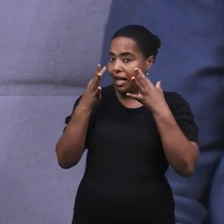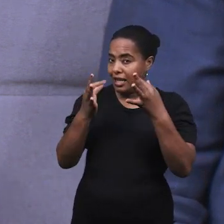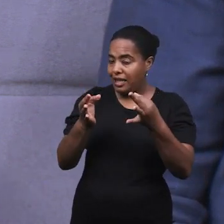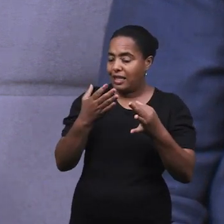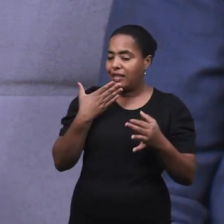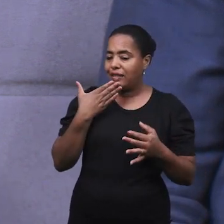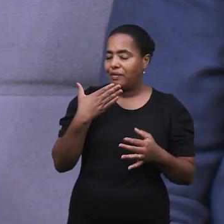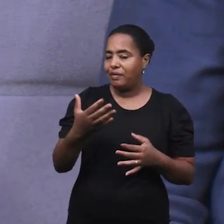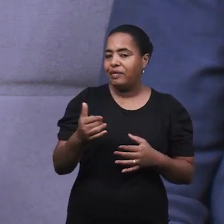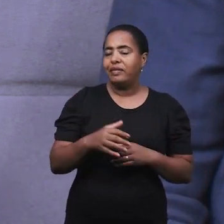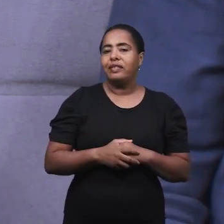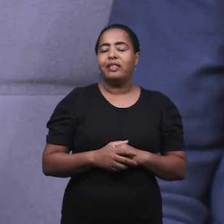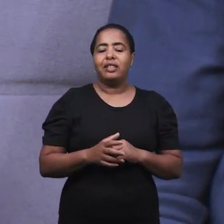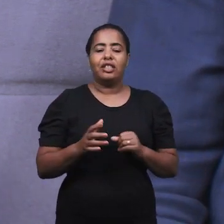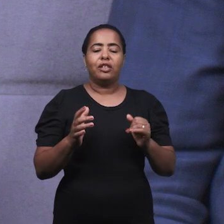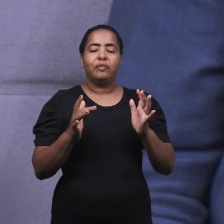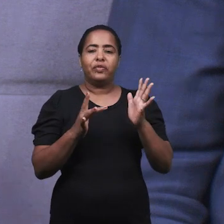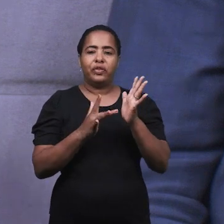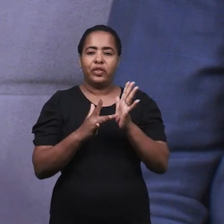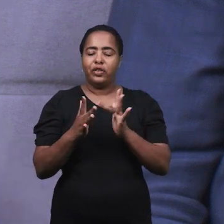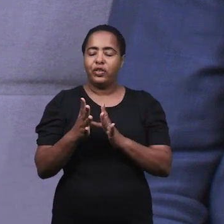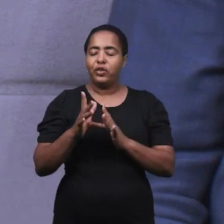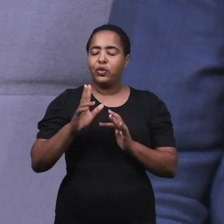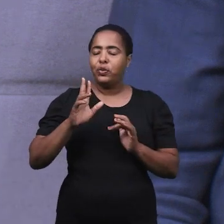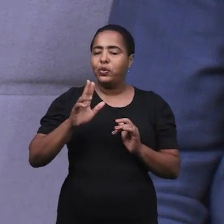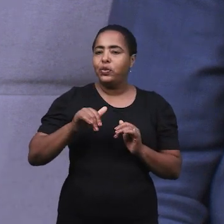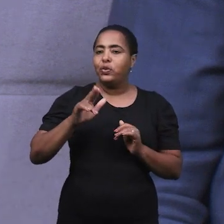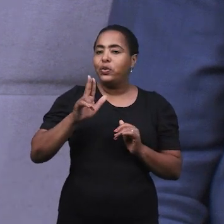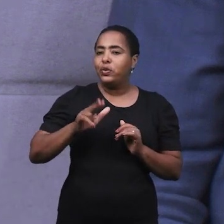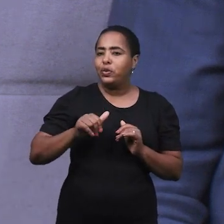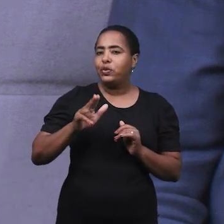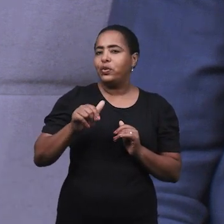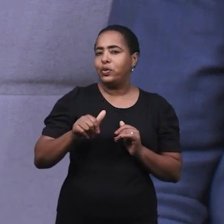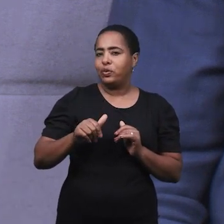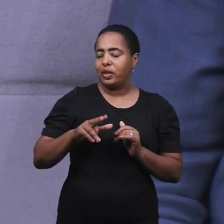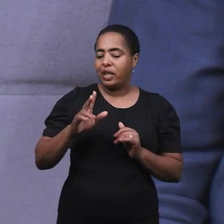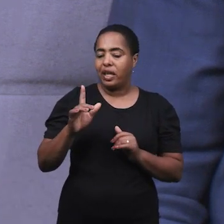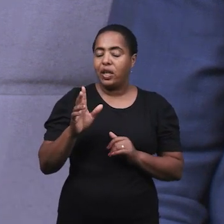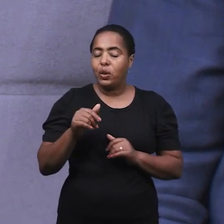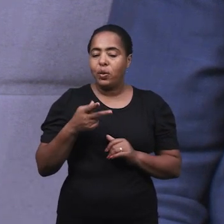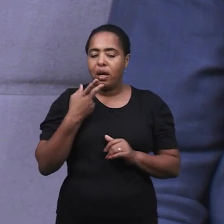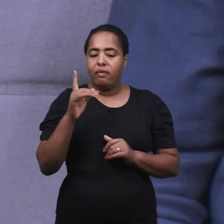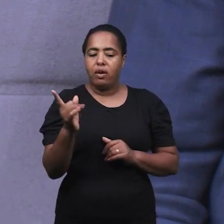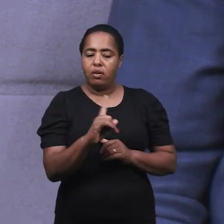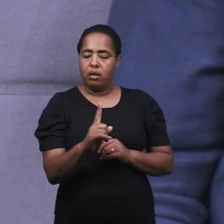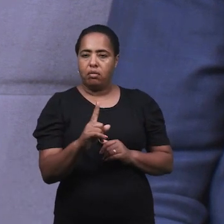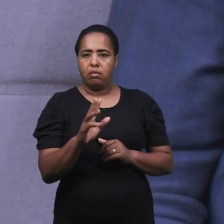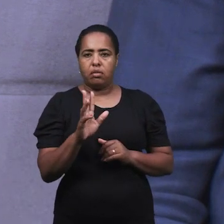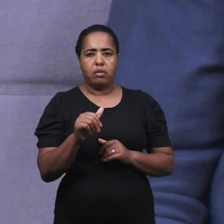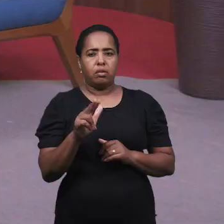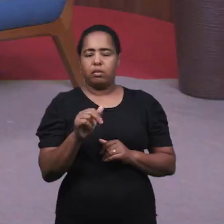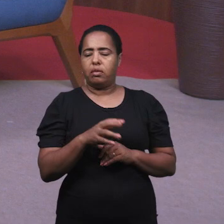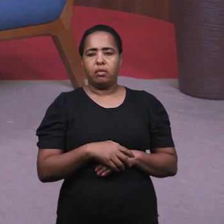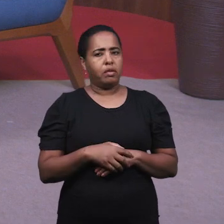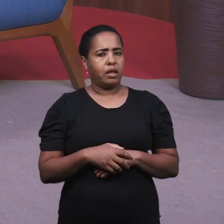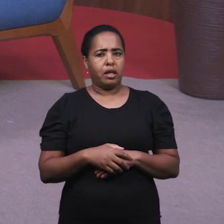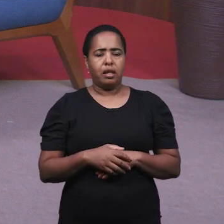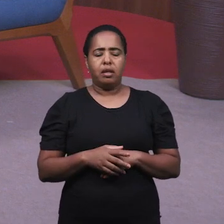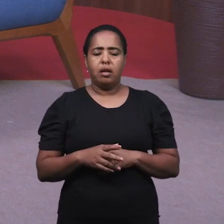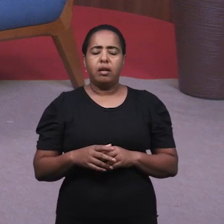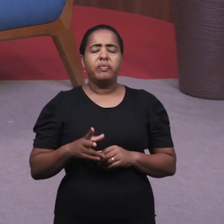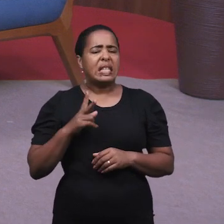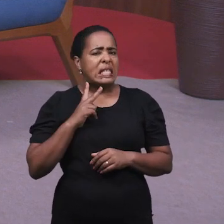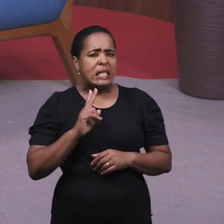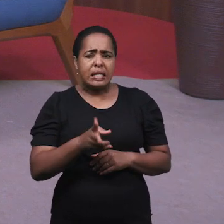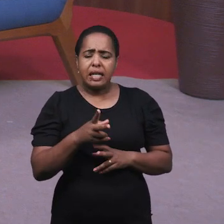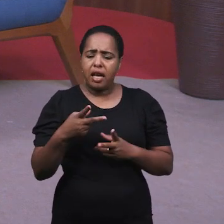jamais refusé une demande. Il n'a jamais laissé de visiter, de répondre à un malade. Reste avec nous car il